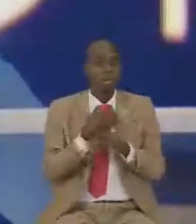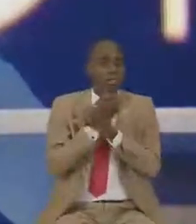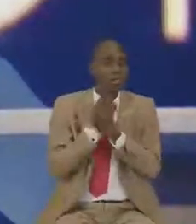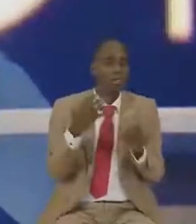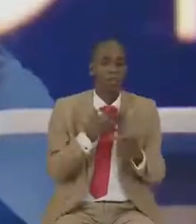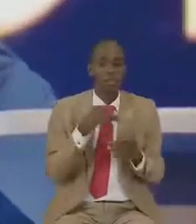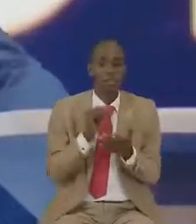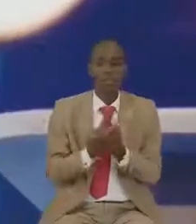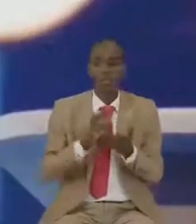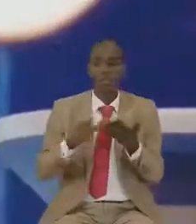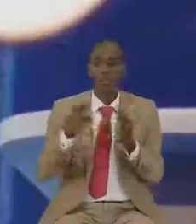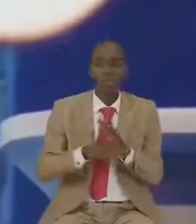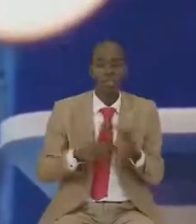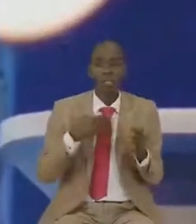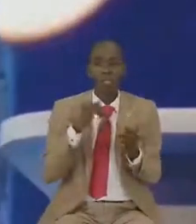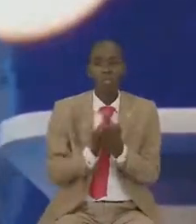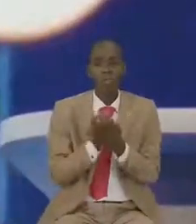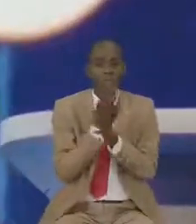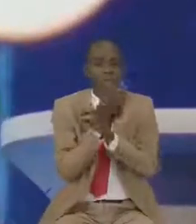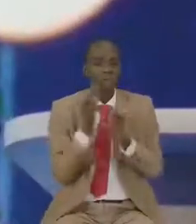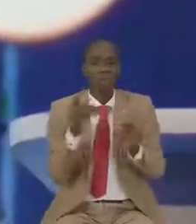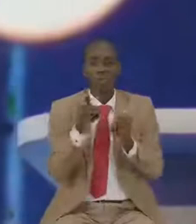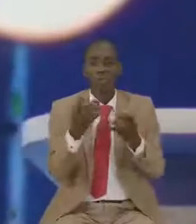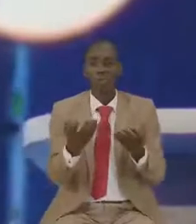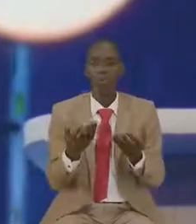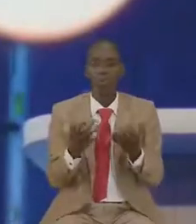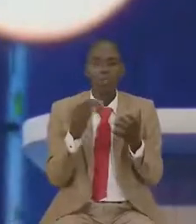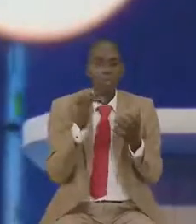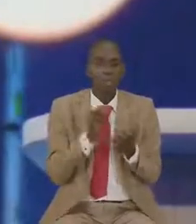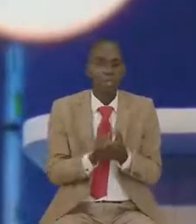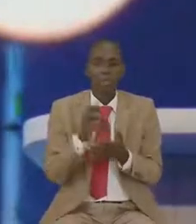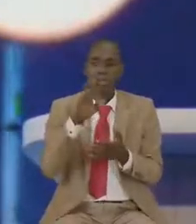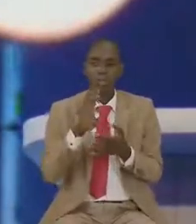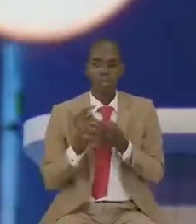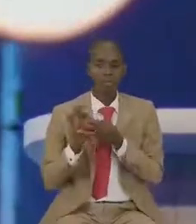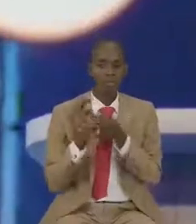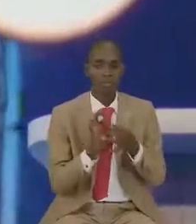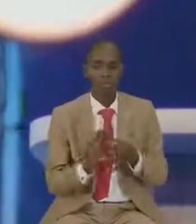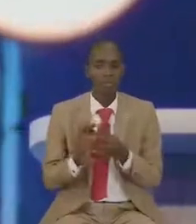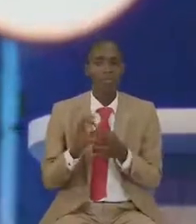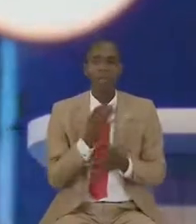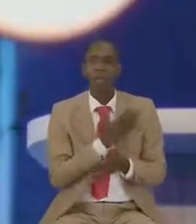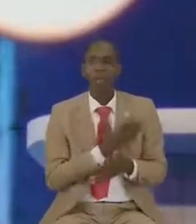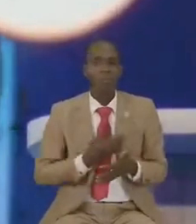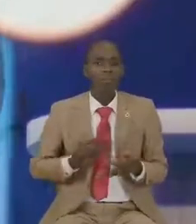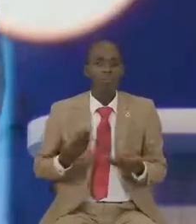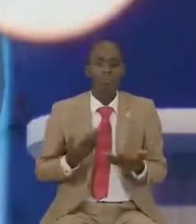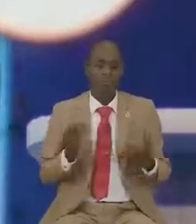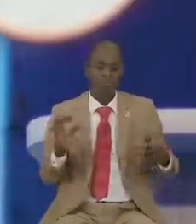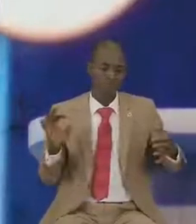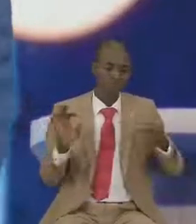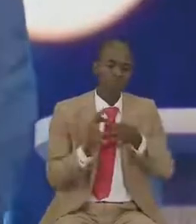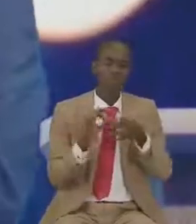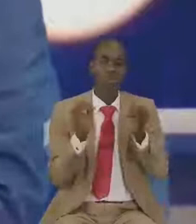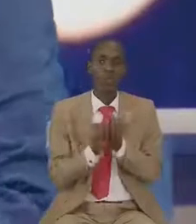Si vous voulez la grâce, le salut, le pardon, cette libération, et vous voulez cette